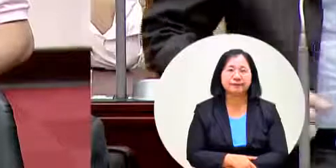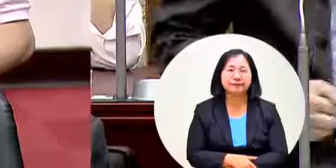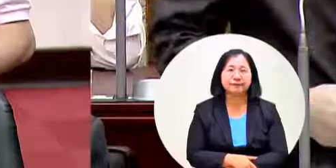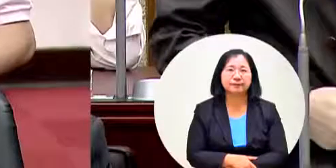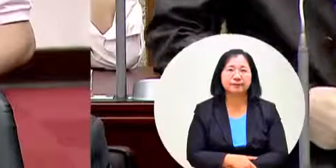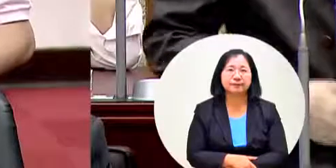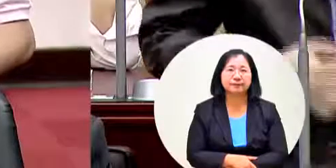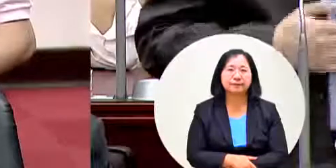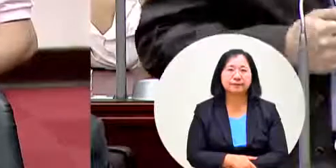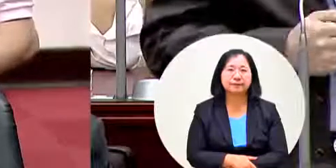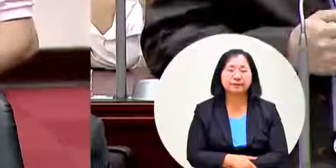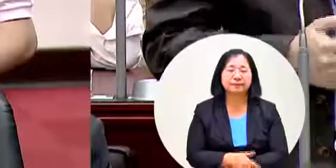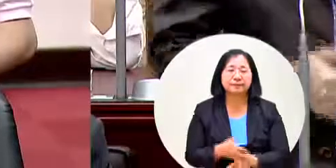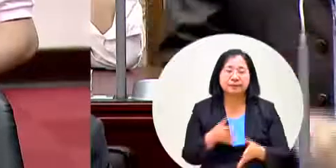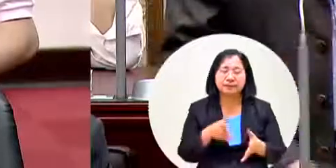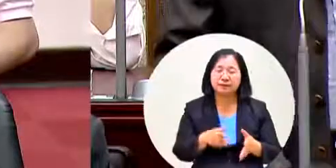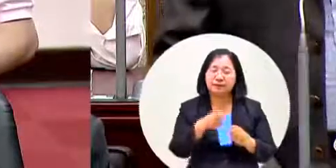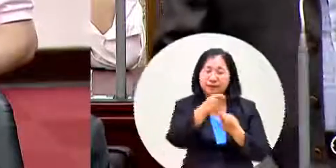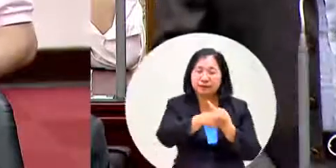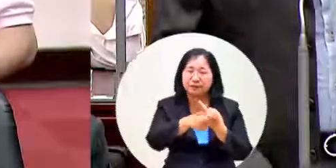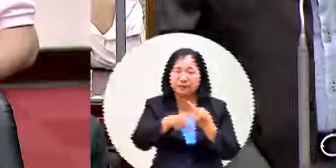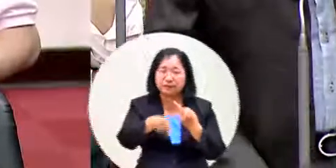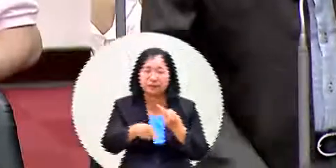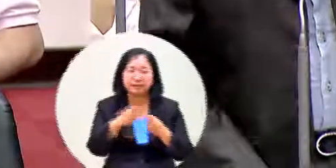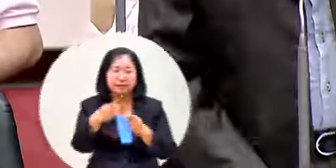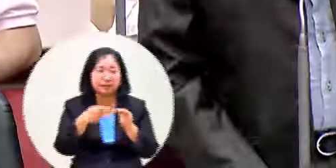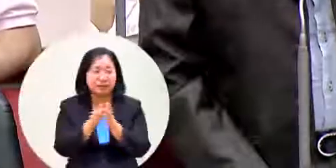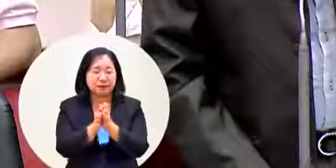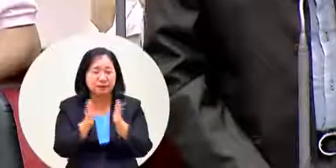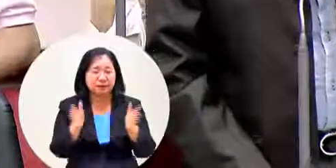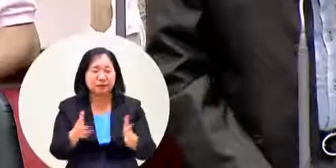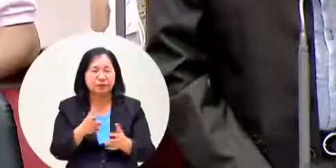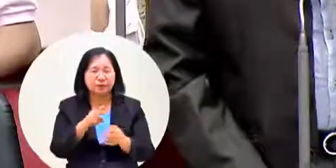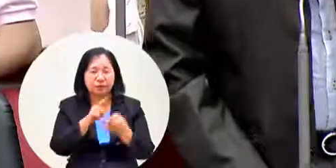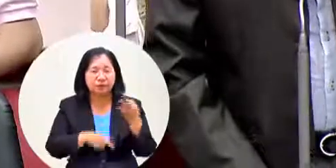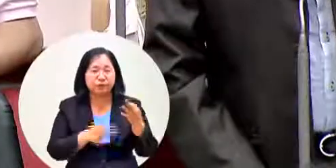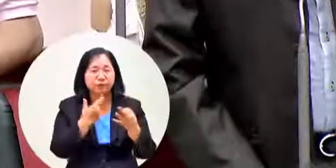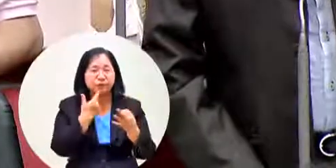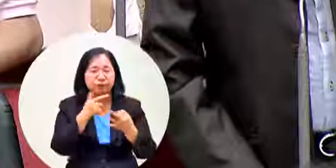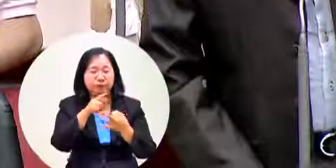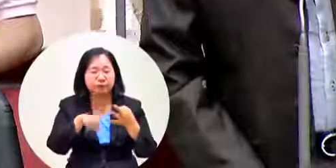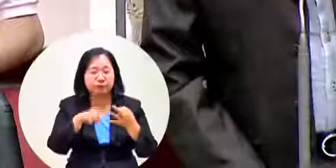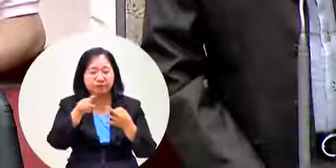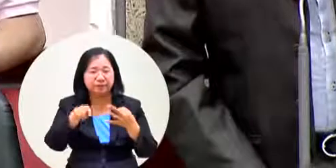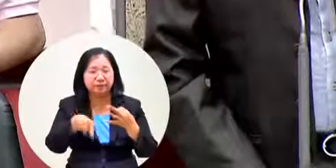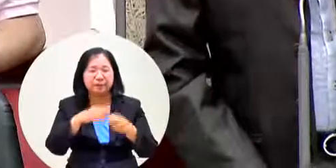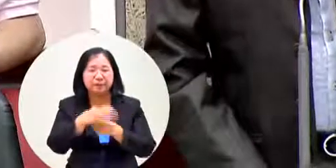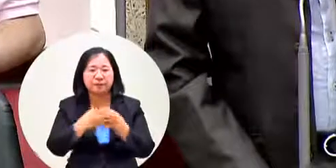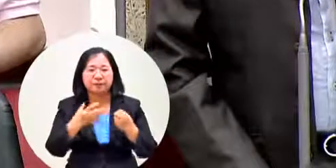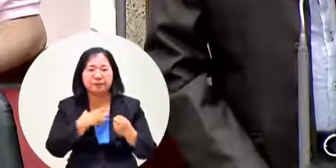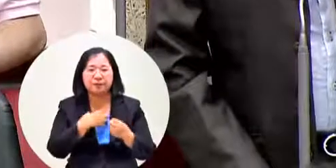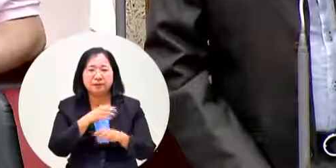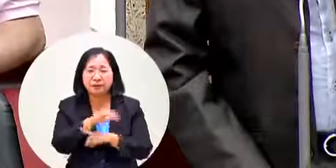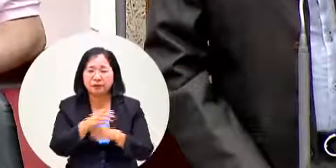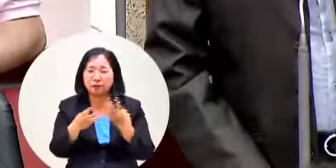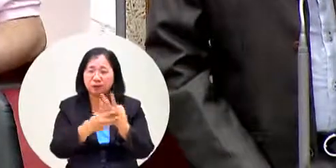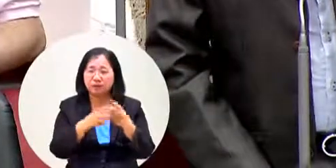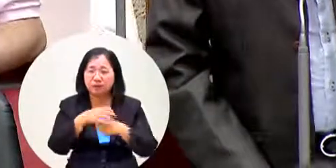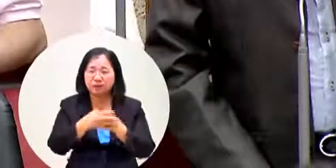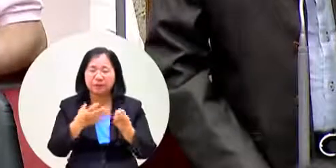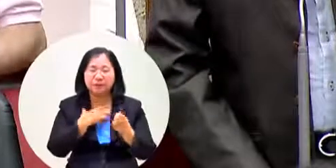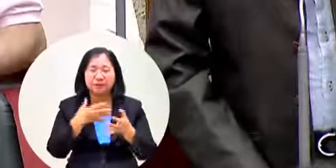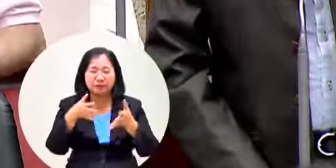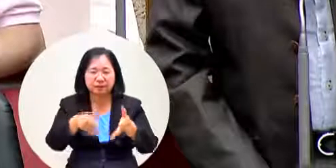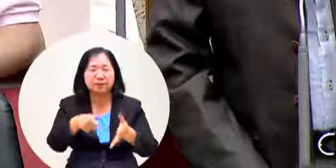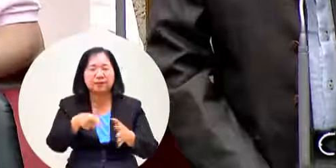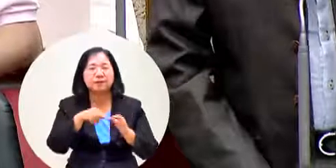轻咱农民的这个支出，哦，这个部分是不是？那吴局长来简单说明一下。 来，农委局长说明。